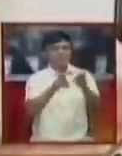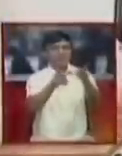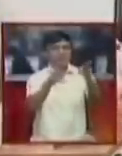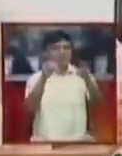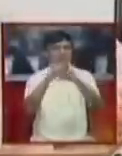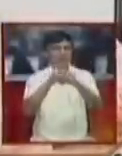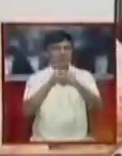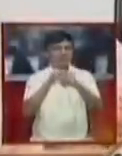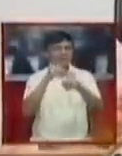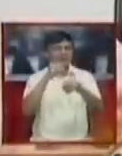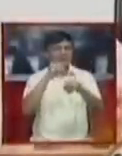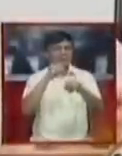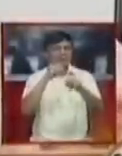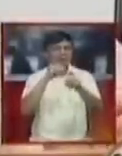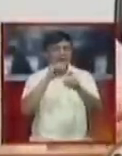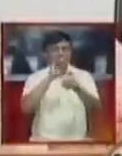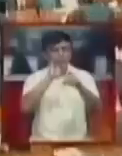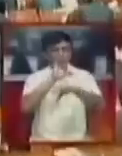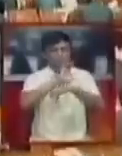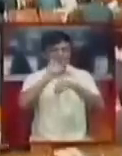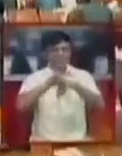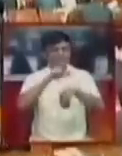basins sa buong bansa.